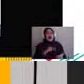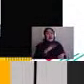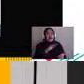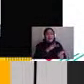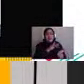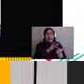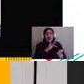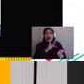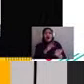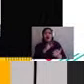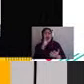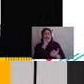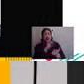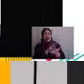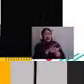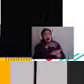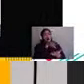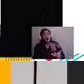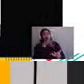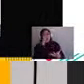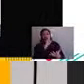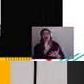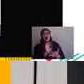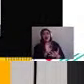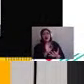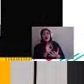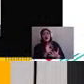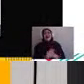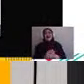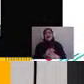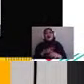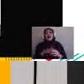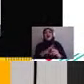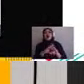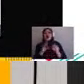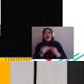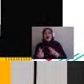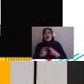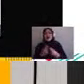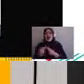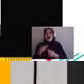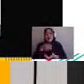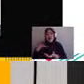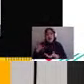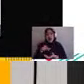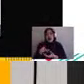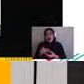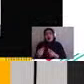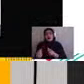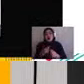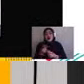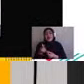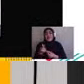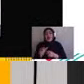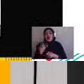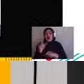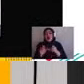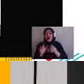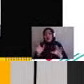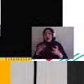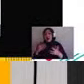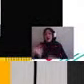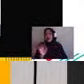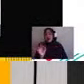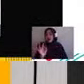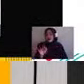bagaimana baiknya? Nah, barangkali mungkin dilihat dari jumlah transaksinya. Apakah barang tersebut ditransaksikan atau dibeli banyak orang? Secara